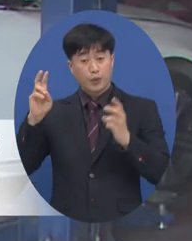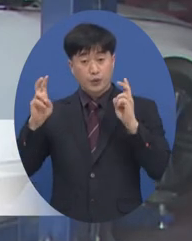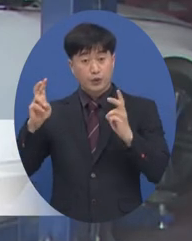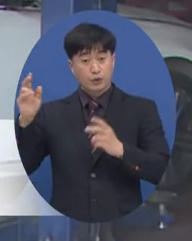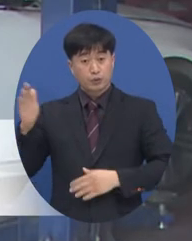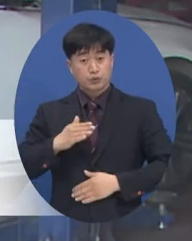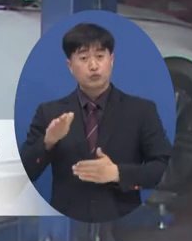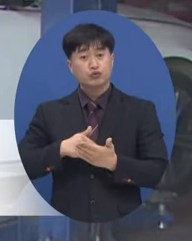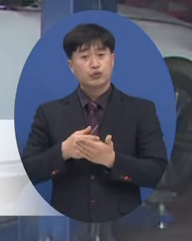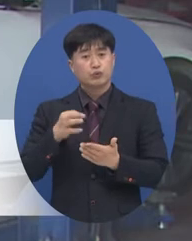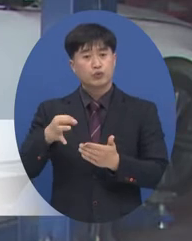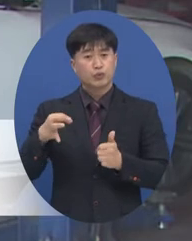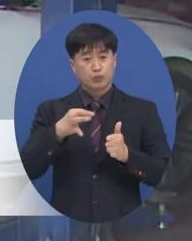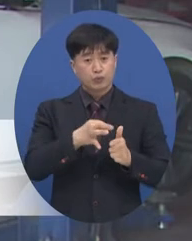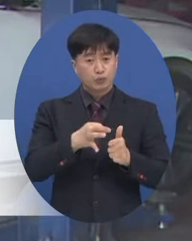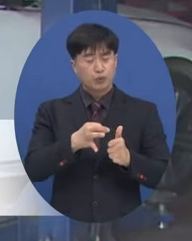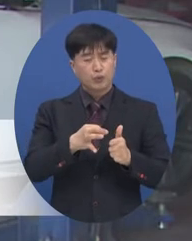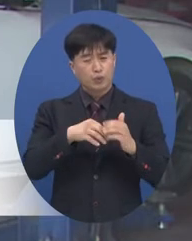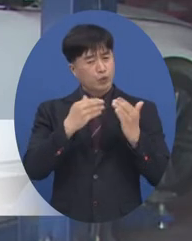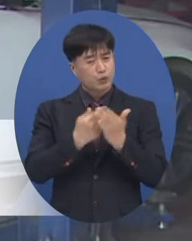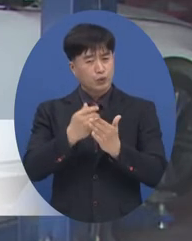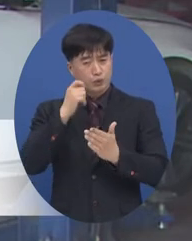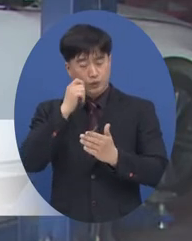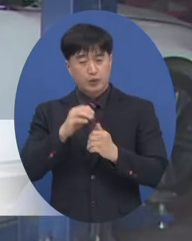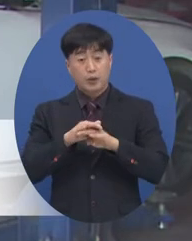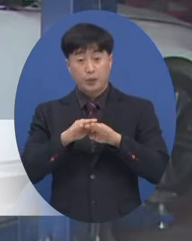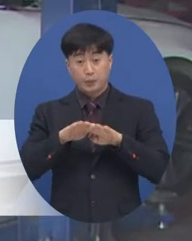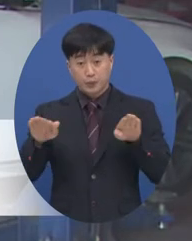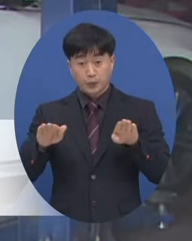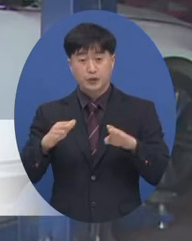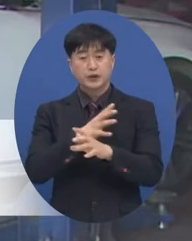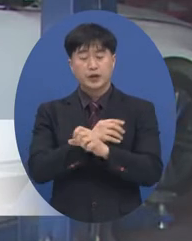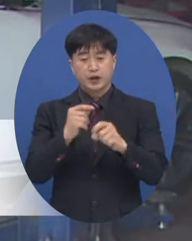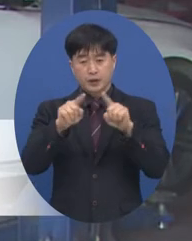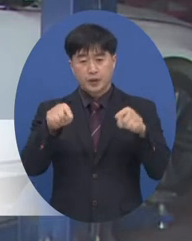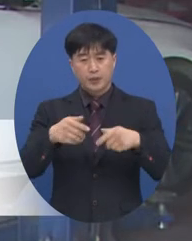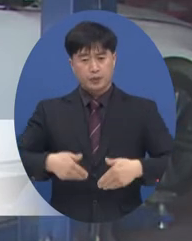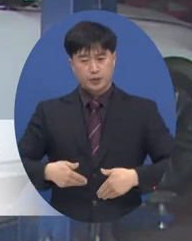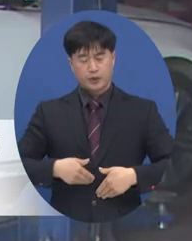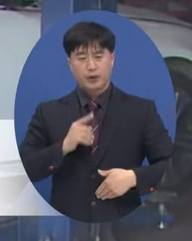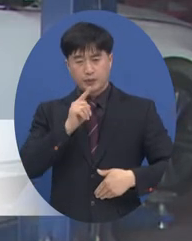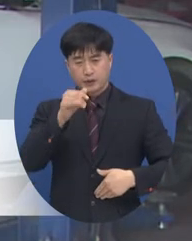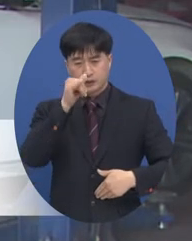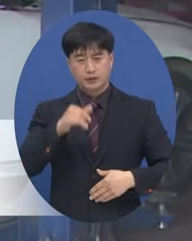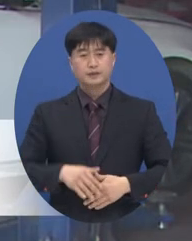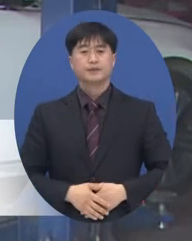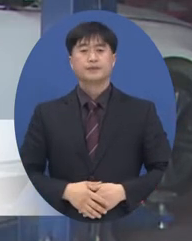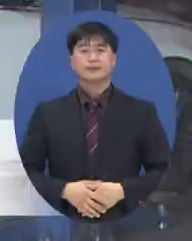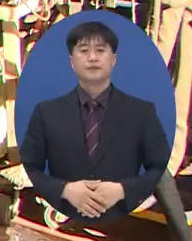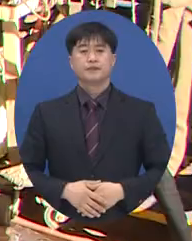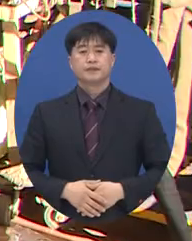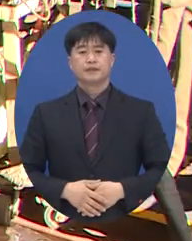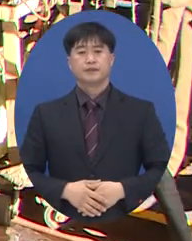나타났습니다 표준계약서 를 도입해야 한다는 목소리가 커지고 있습니다 최 창 순 기자가 보도합니다